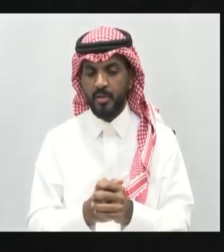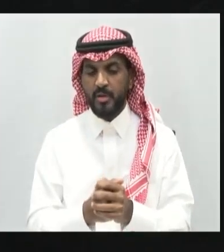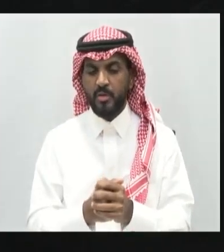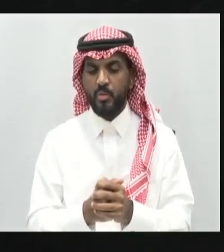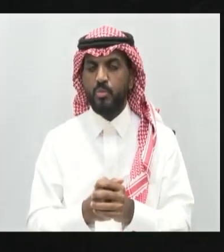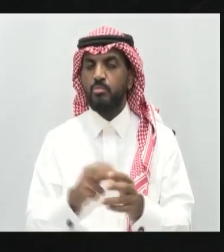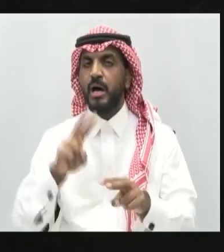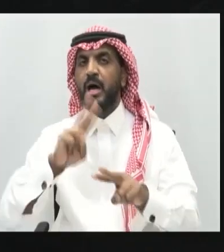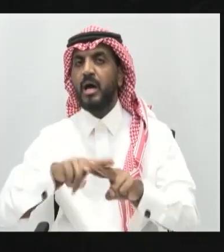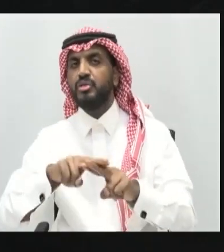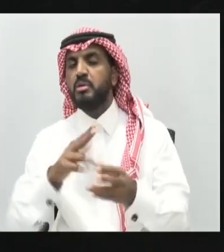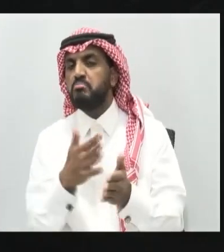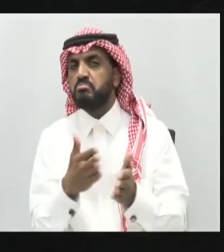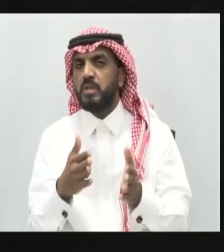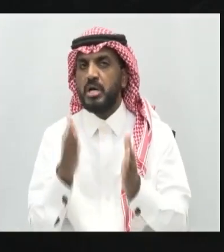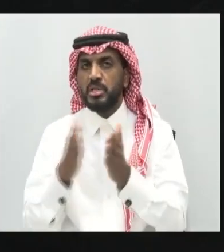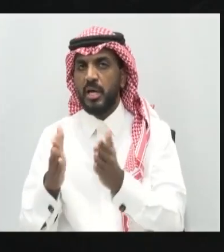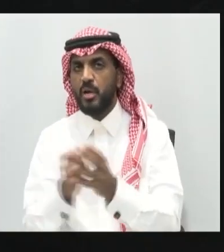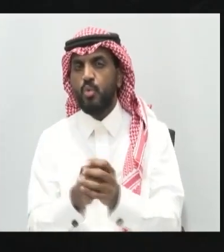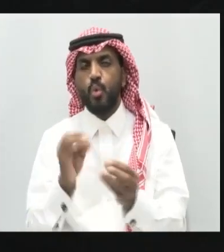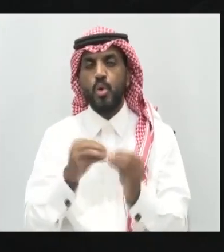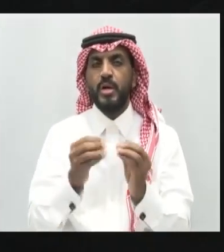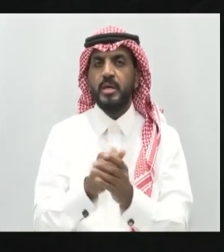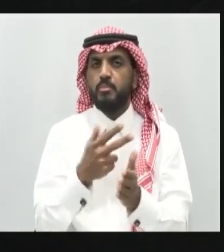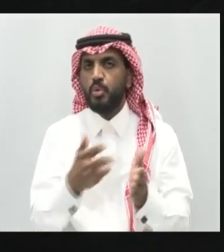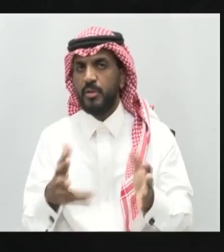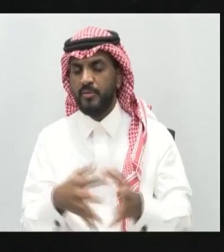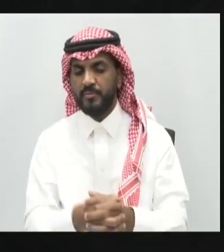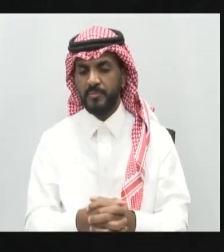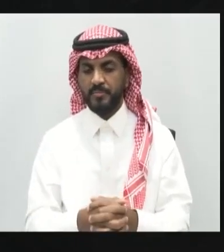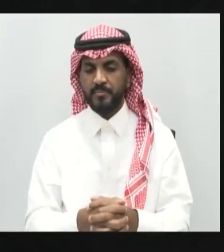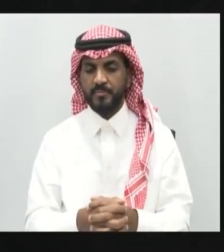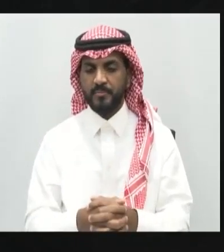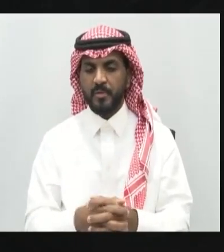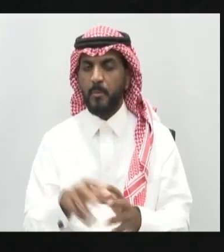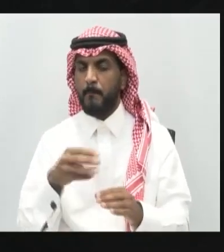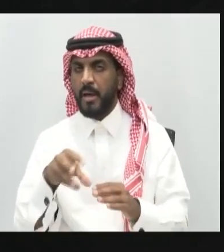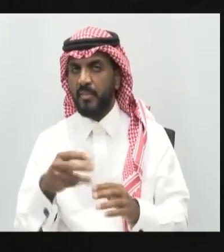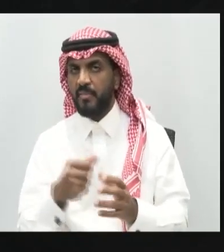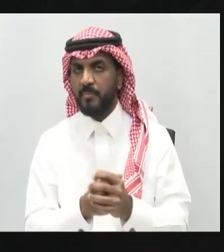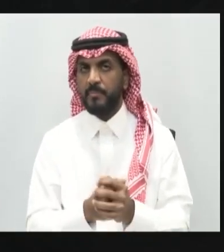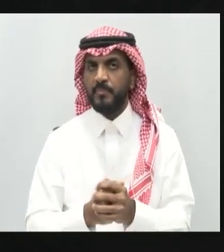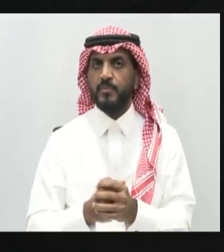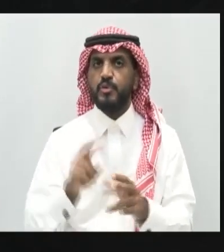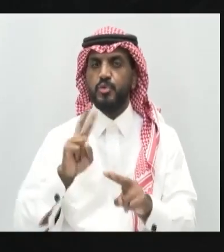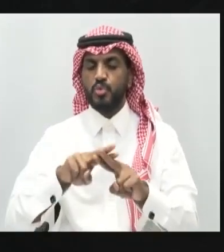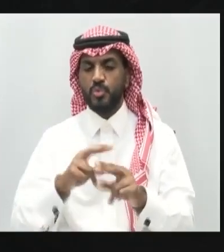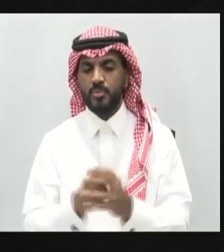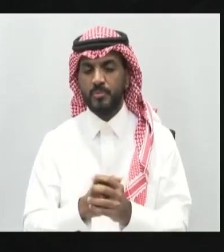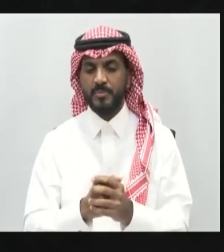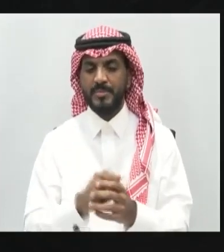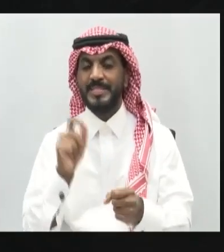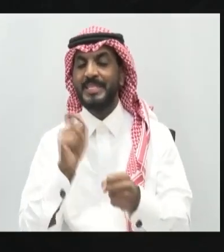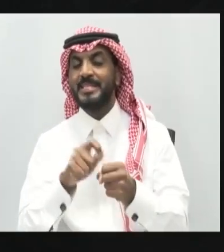النجوم والوانها مختلفه بعض النجوم تصنع